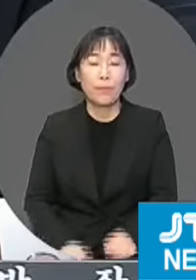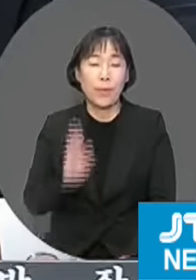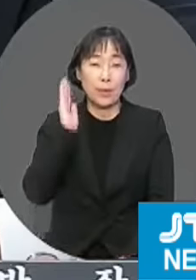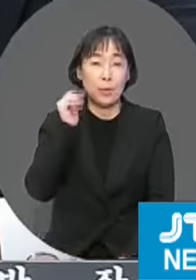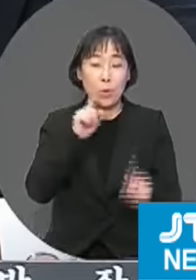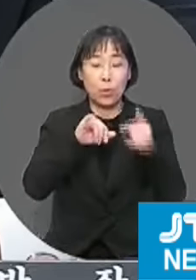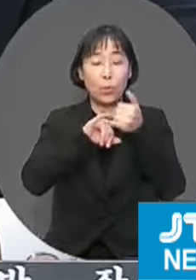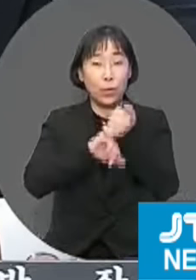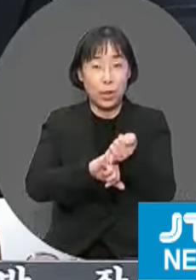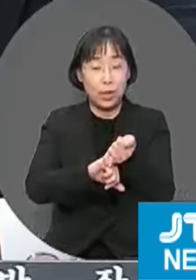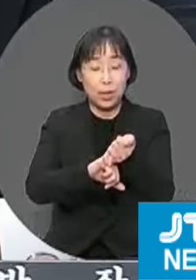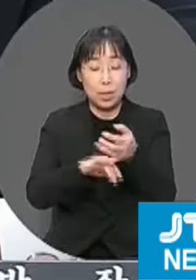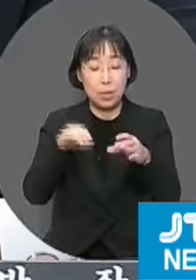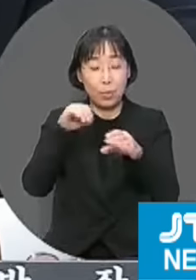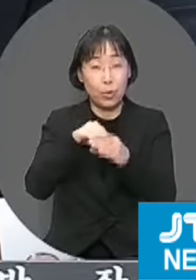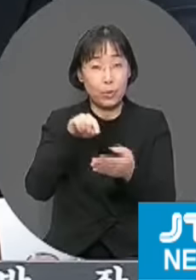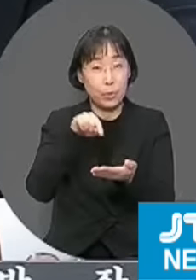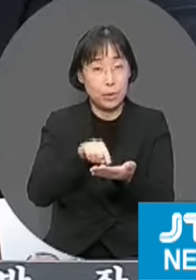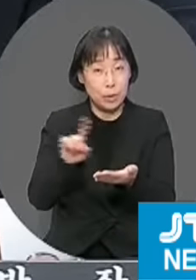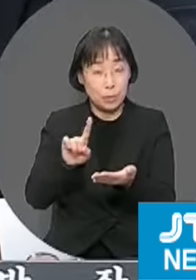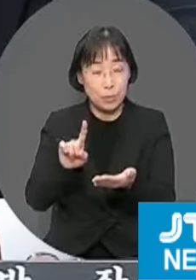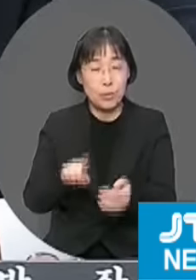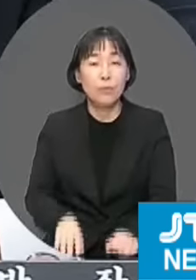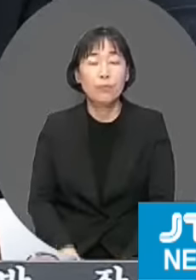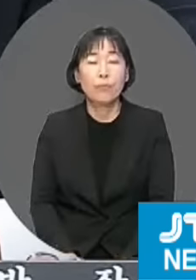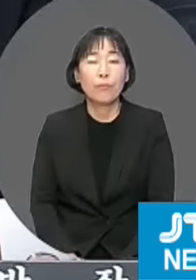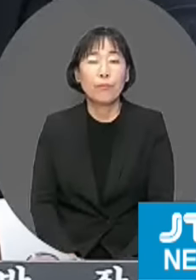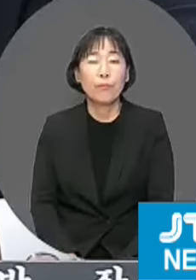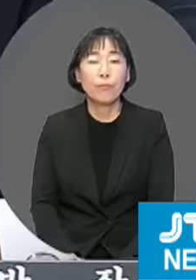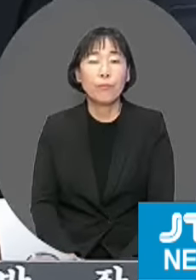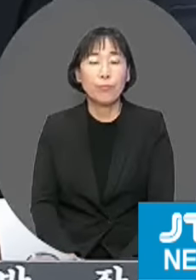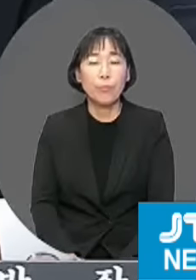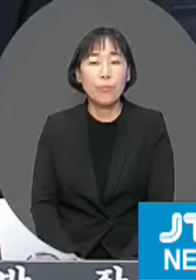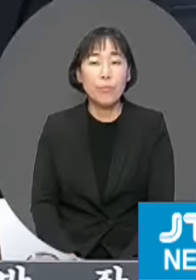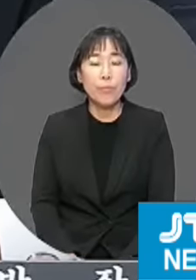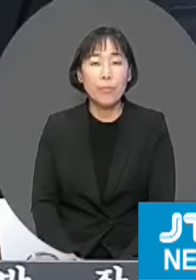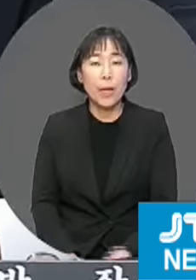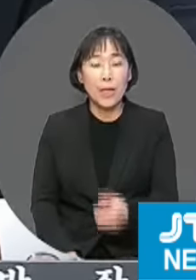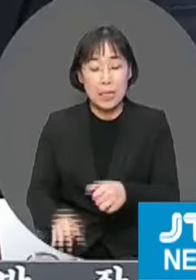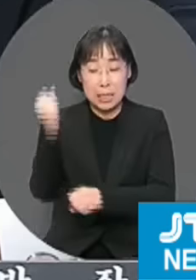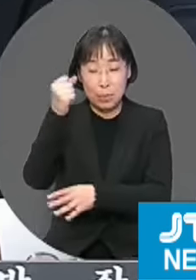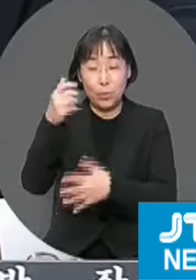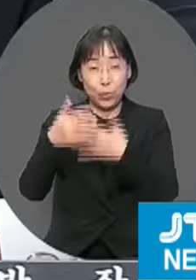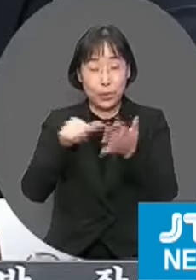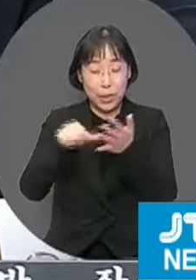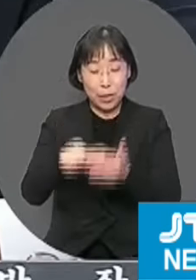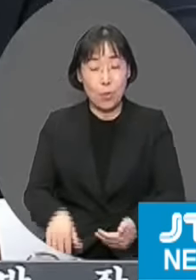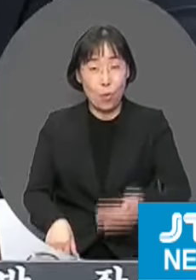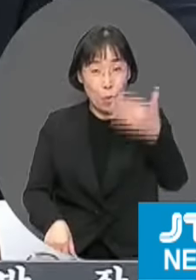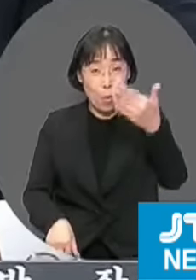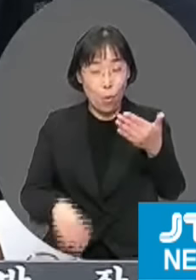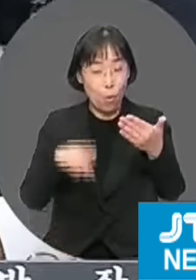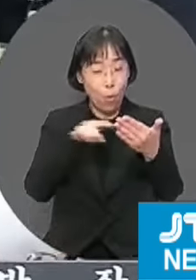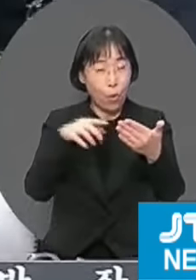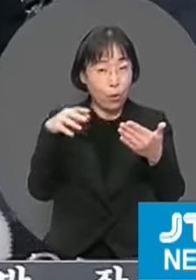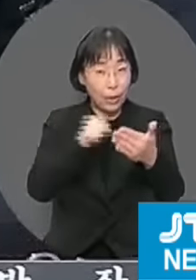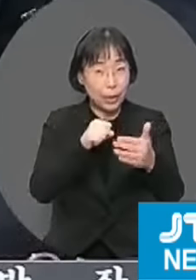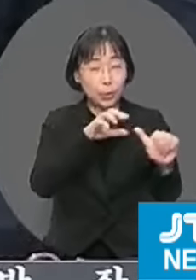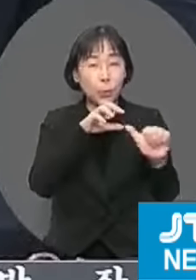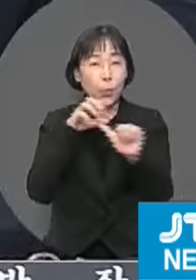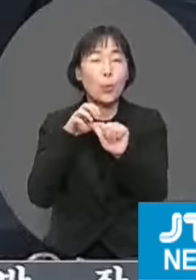게 들어간 이유는 제가 공약 만들어서 잘 아는데 2차 저작물로 이거를 더 대한민국의 크리에이터들이나